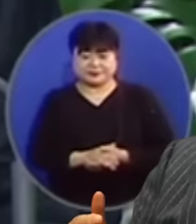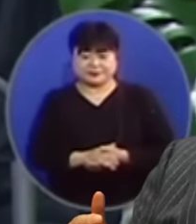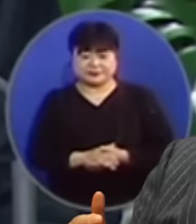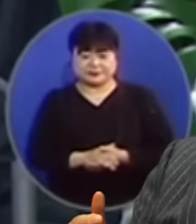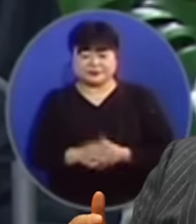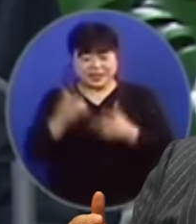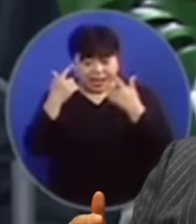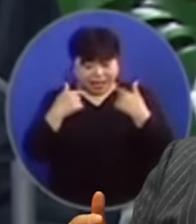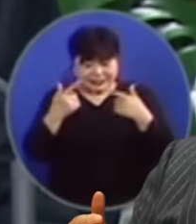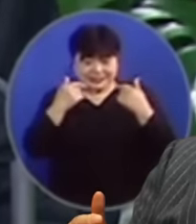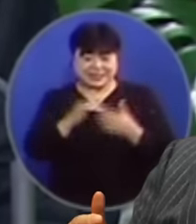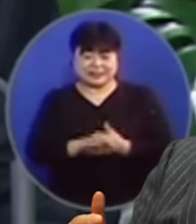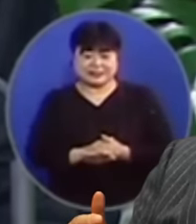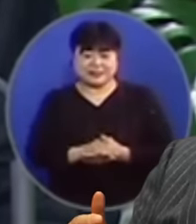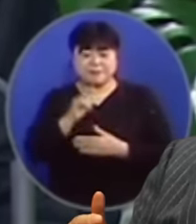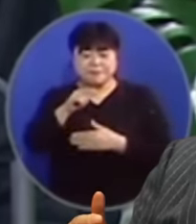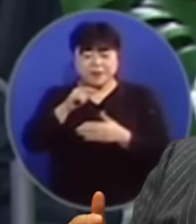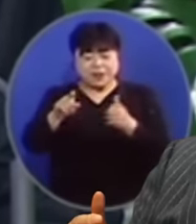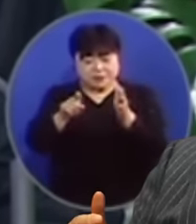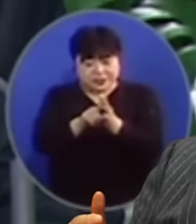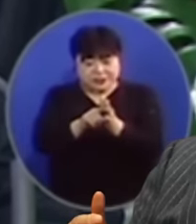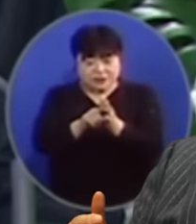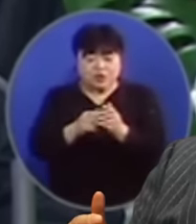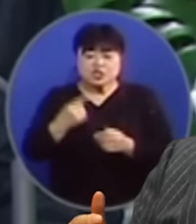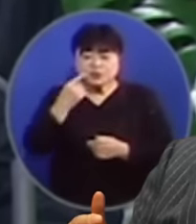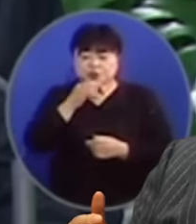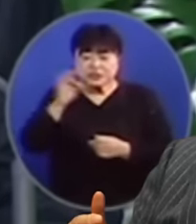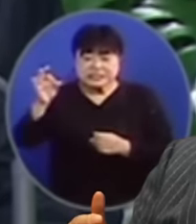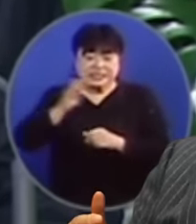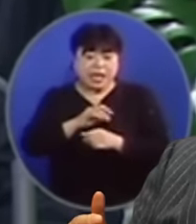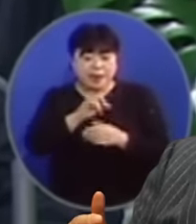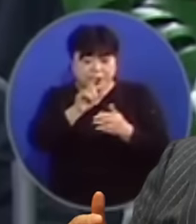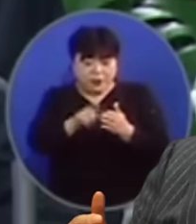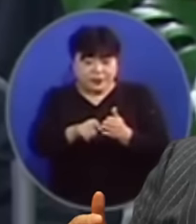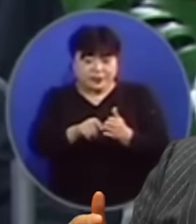저는 항상 내 마음에 믿은 것을 입술로 시인하면